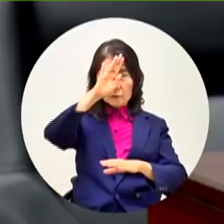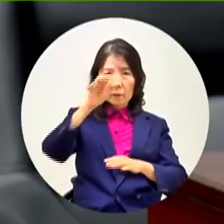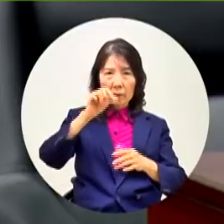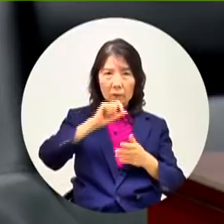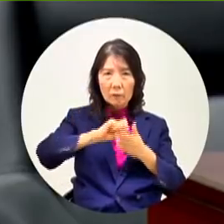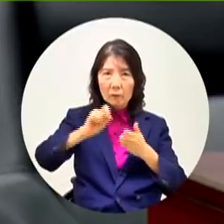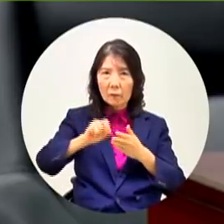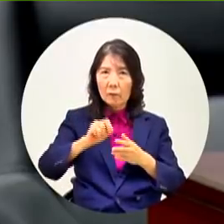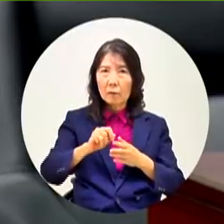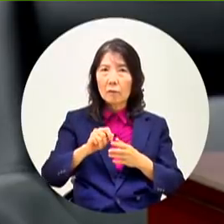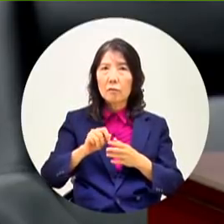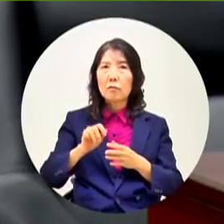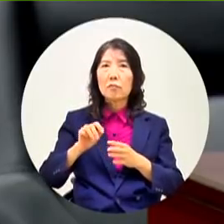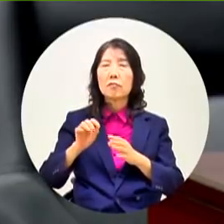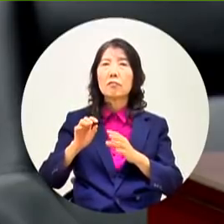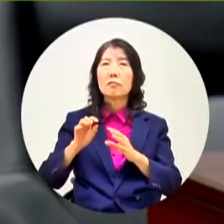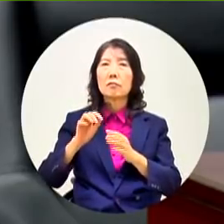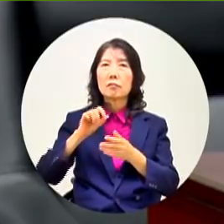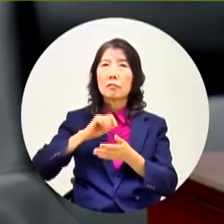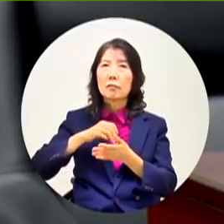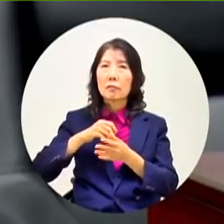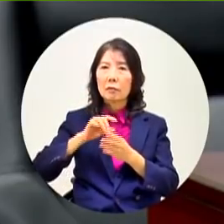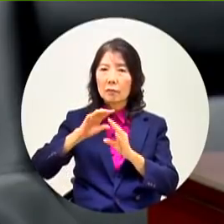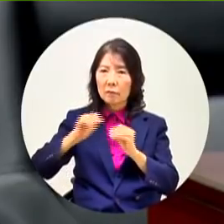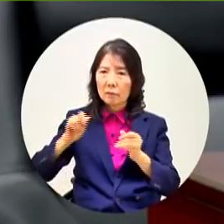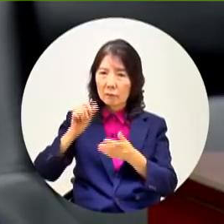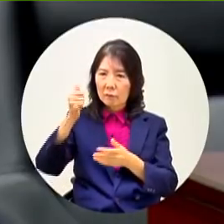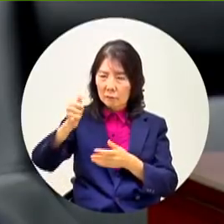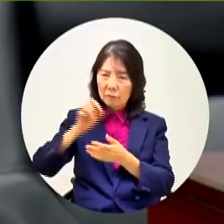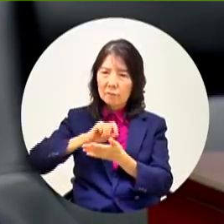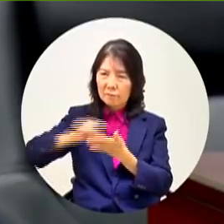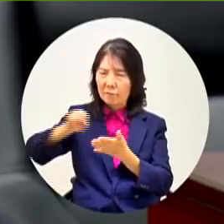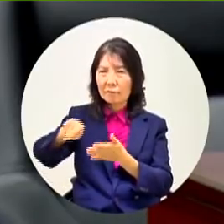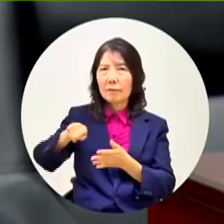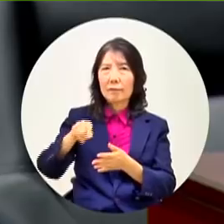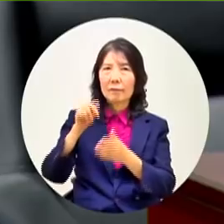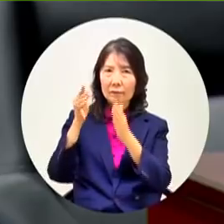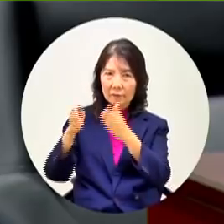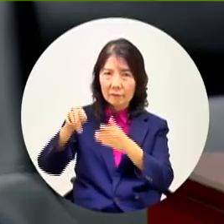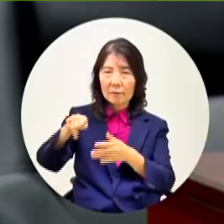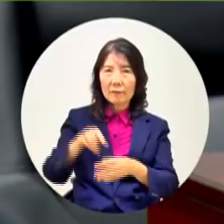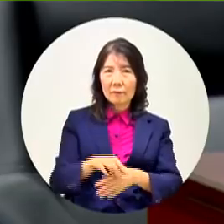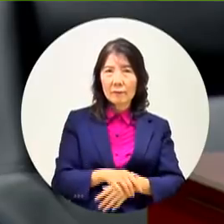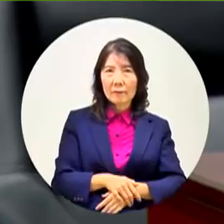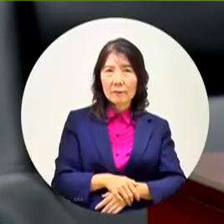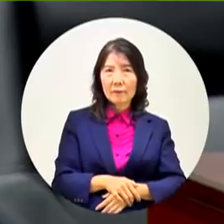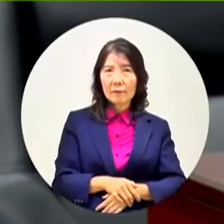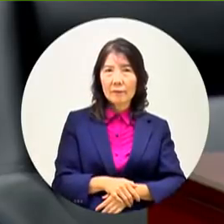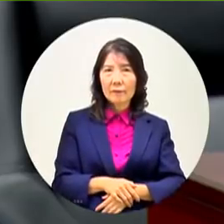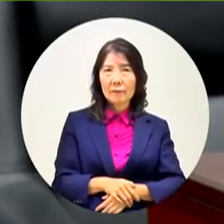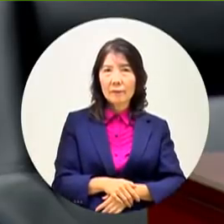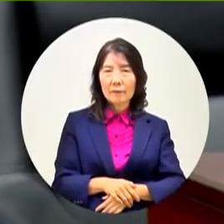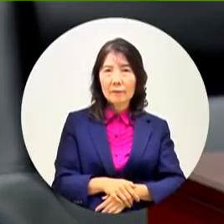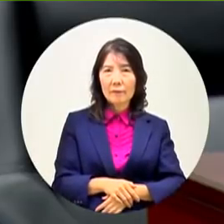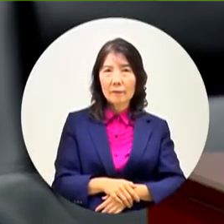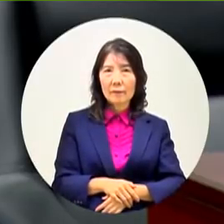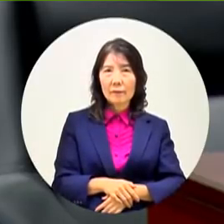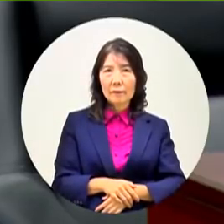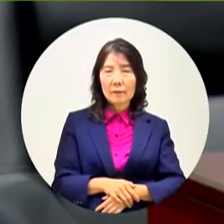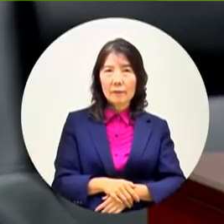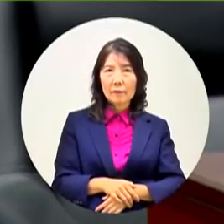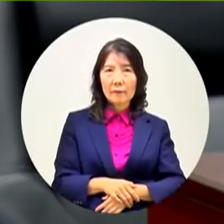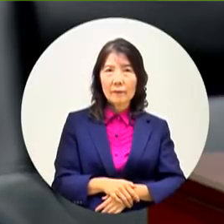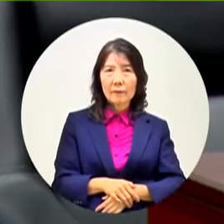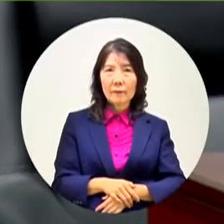啊，哦是毋是？咱的局长，咱的登革热开单拢是开地主，拢开地主。啊，本也